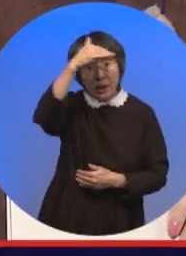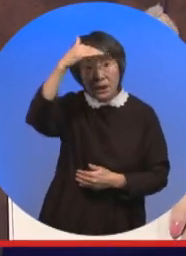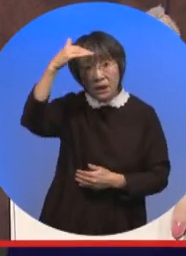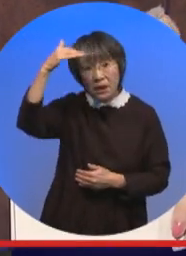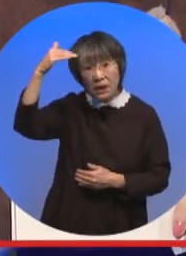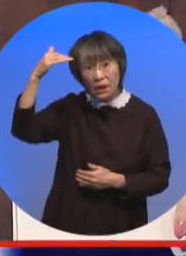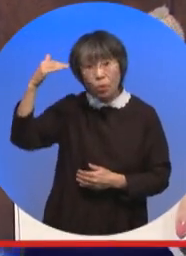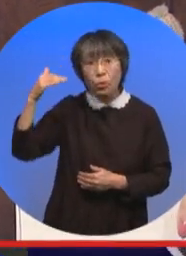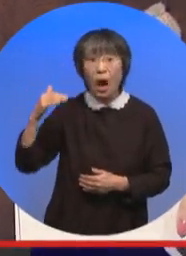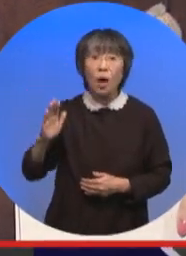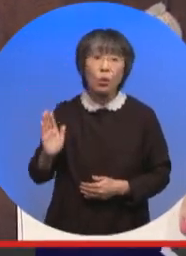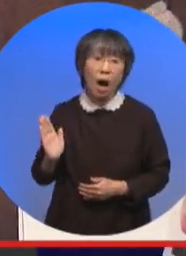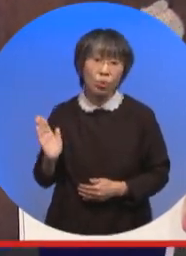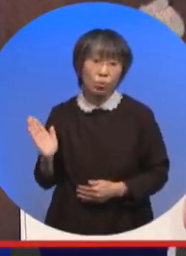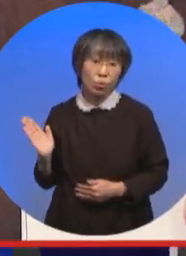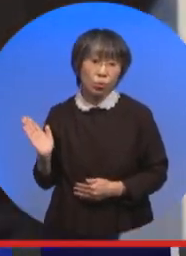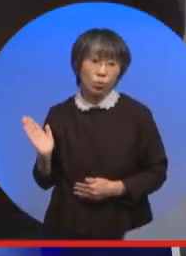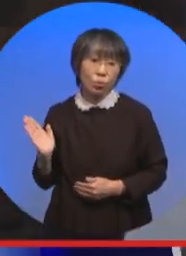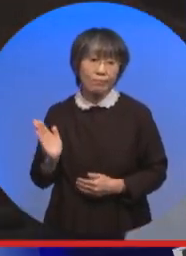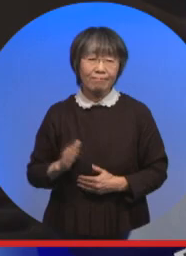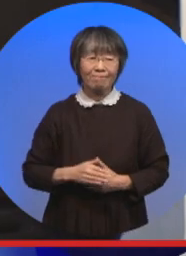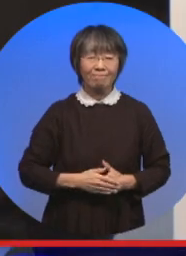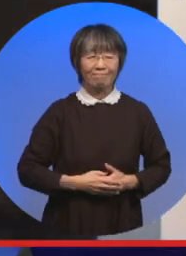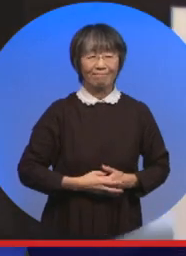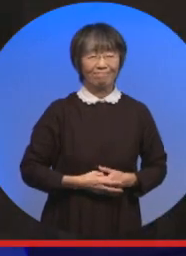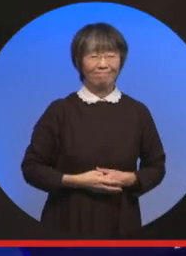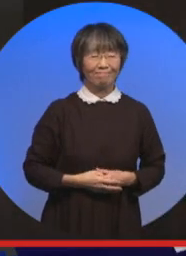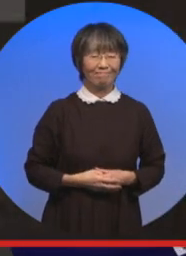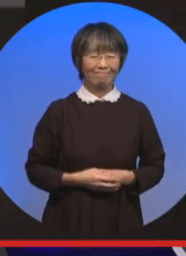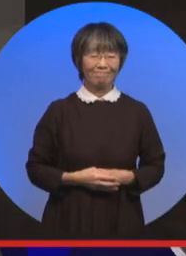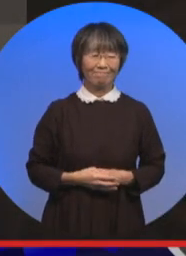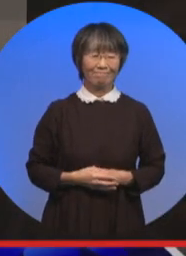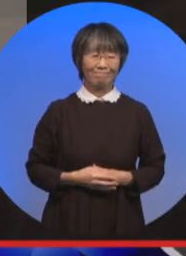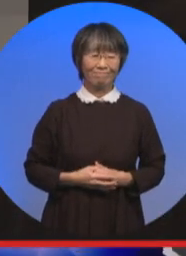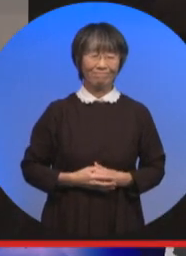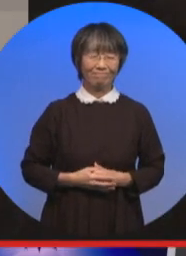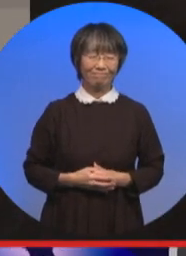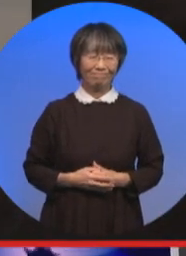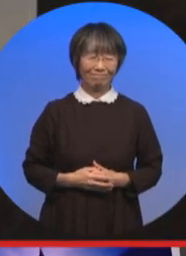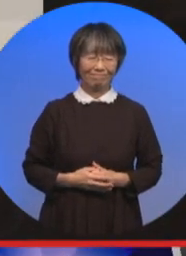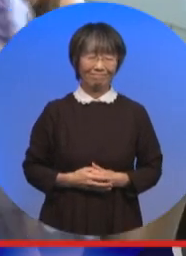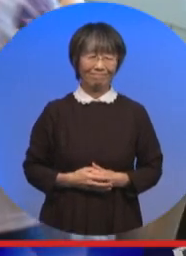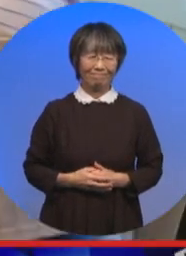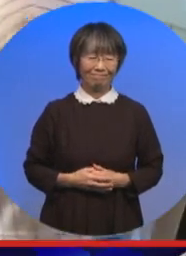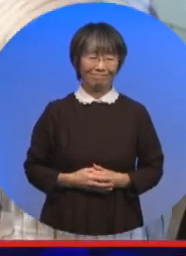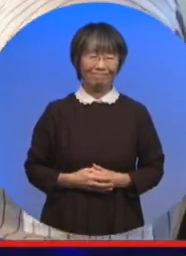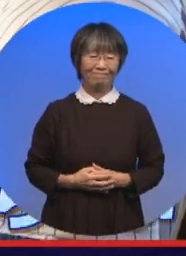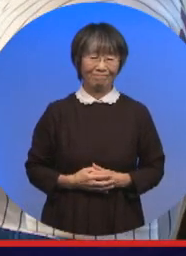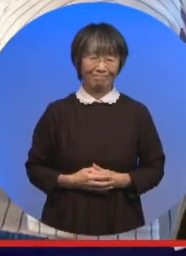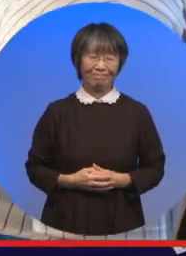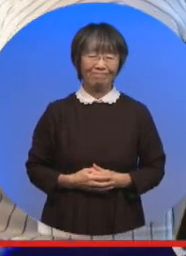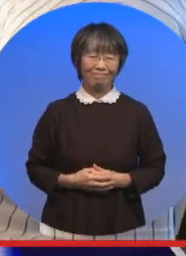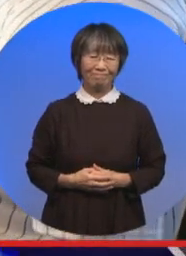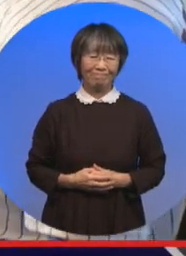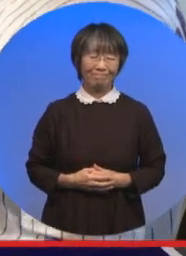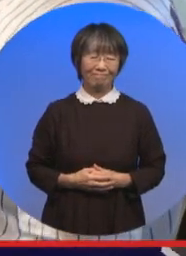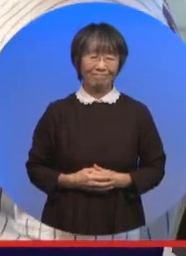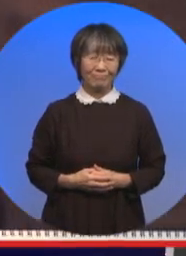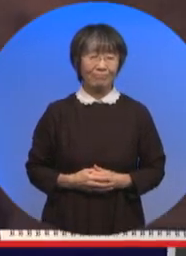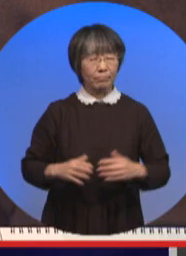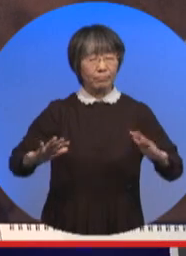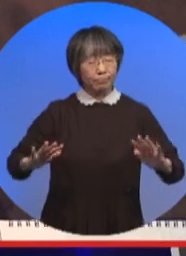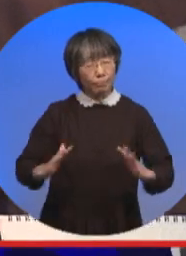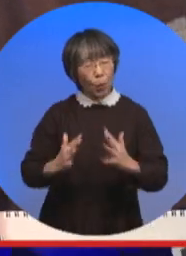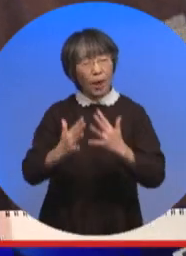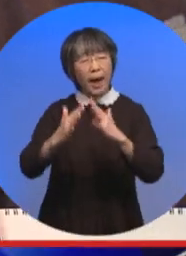見る景色、はいはい、よくあるあるですね、 はい、いるか よ ーます